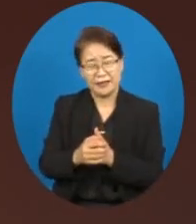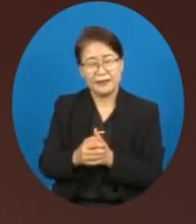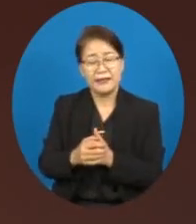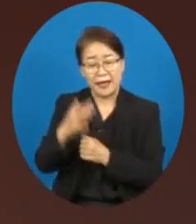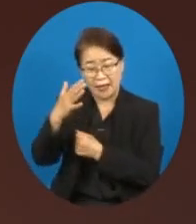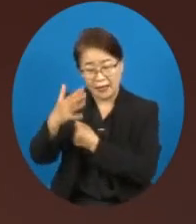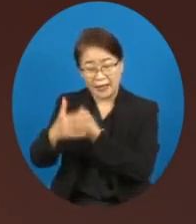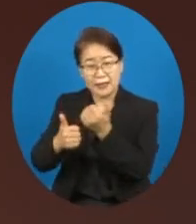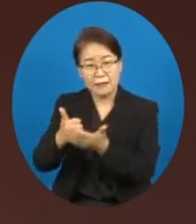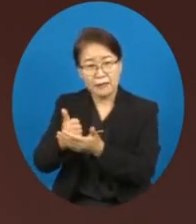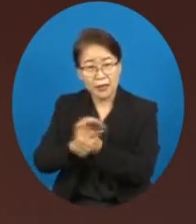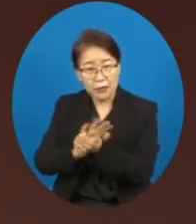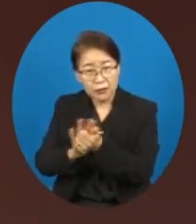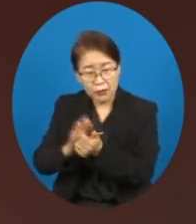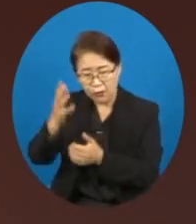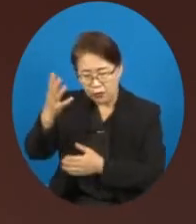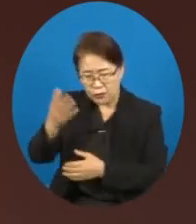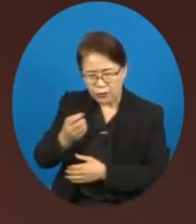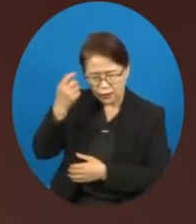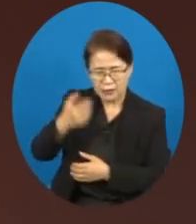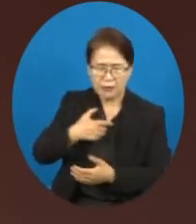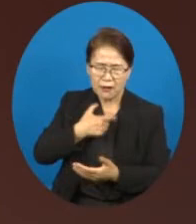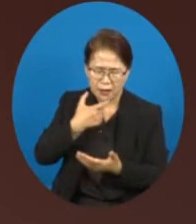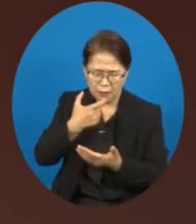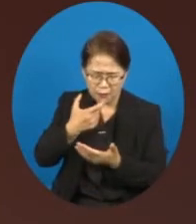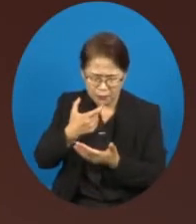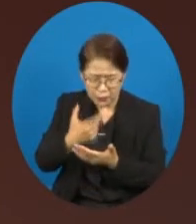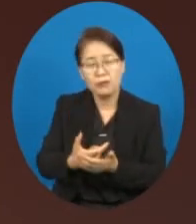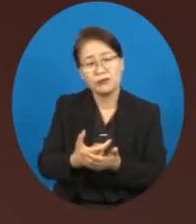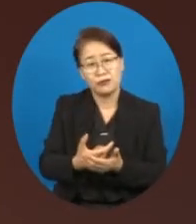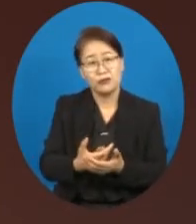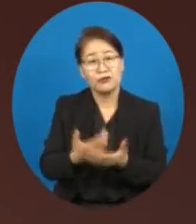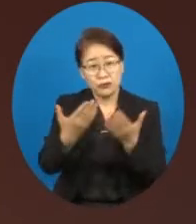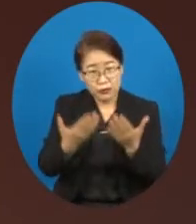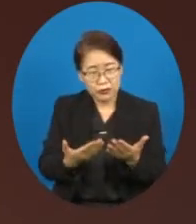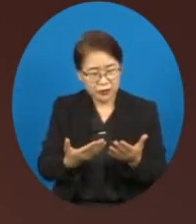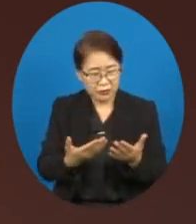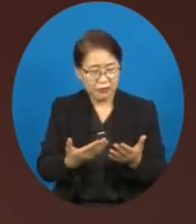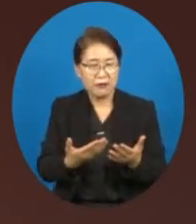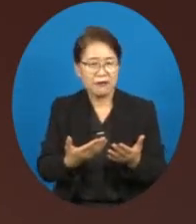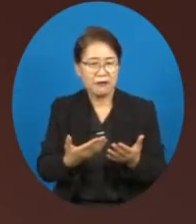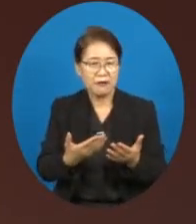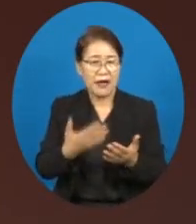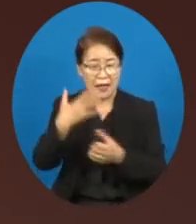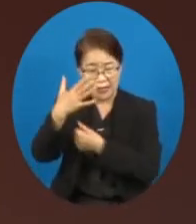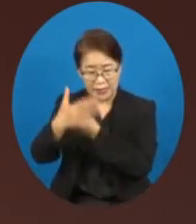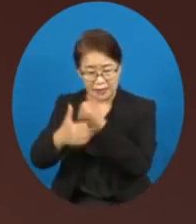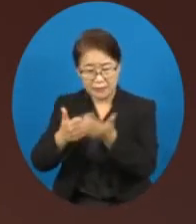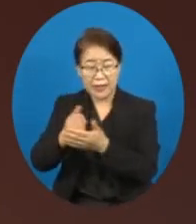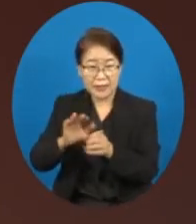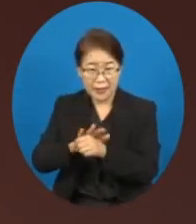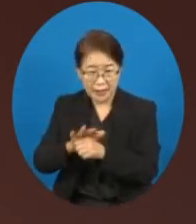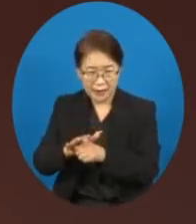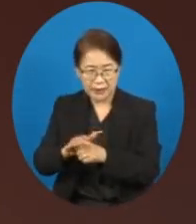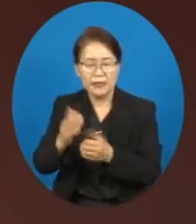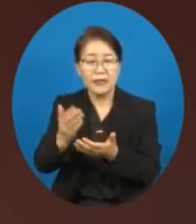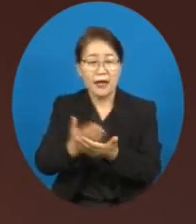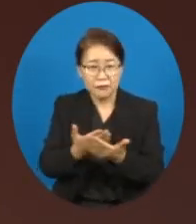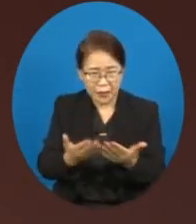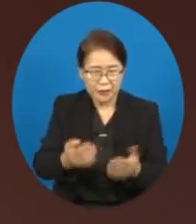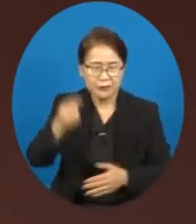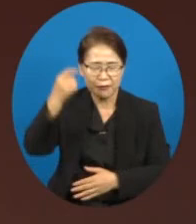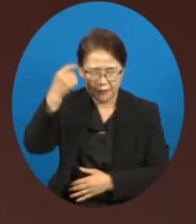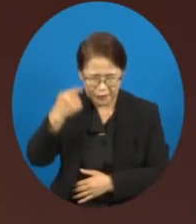위로도 성령께서 감동과 감화를 주셔서 하나님의 사랑을 우리로 하여금 받게 하시고